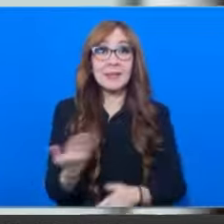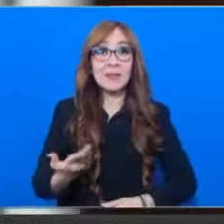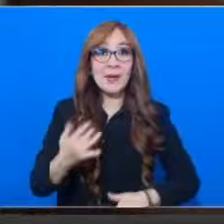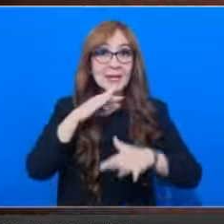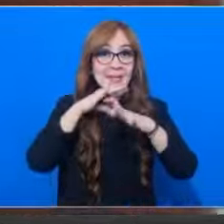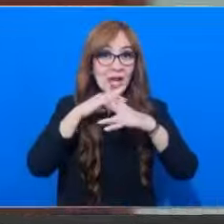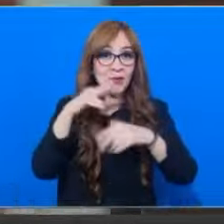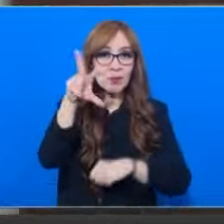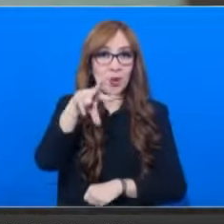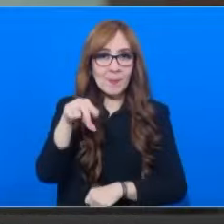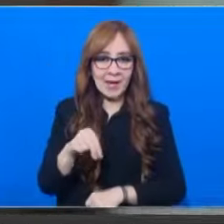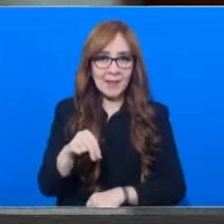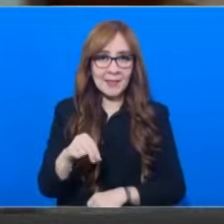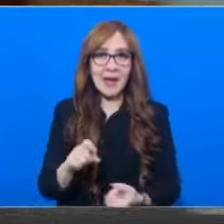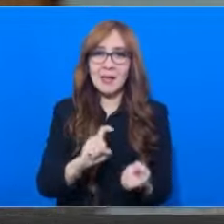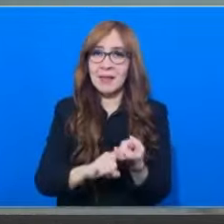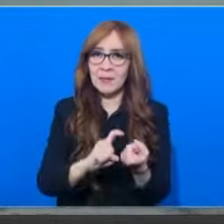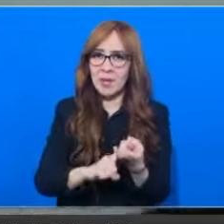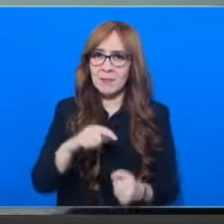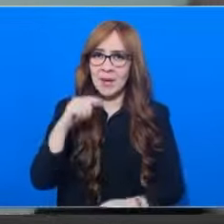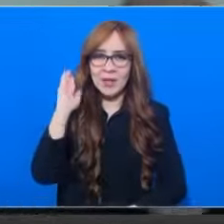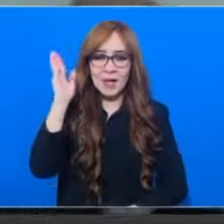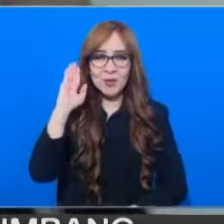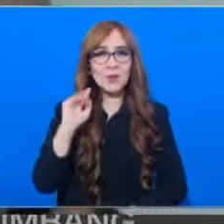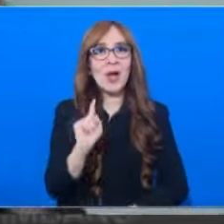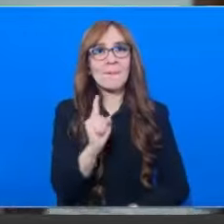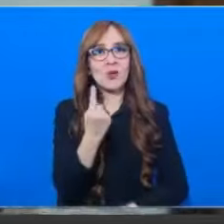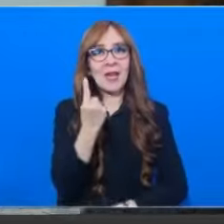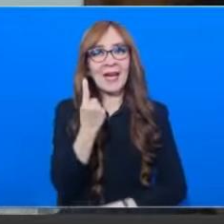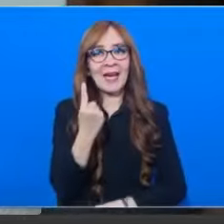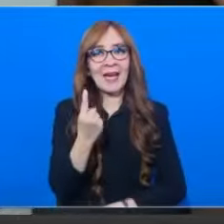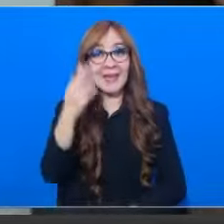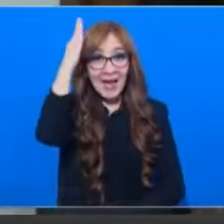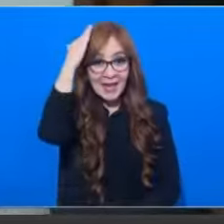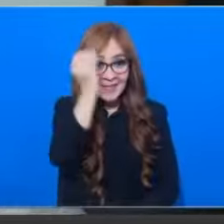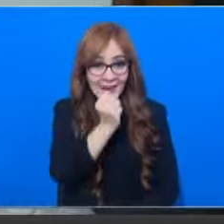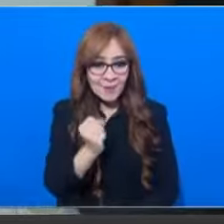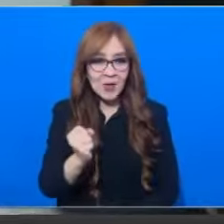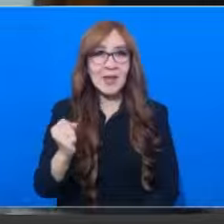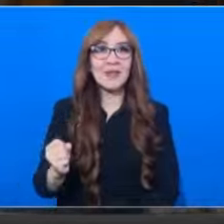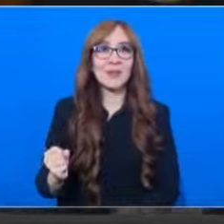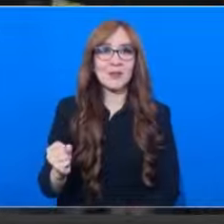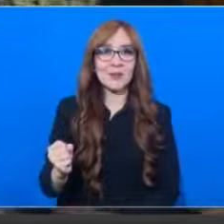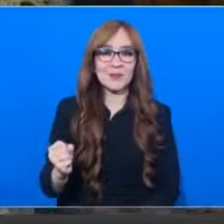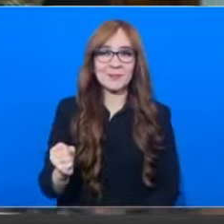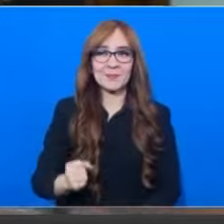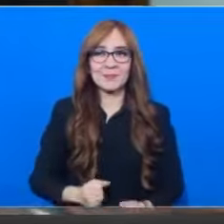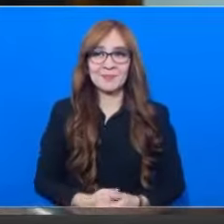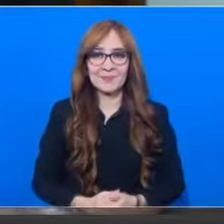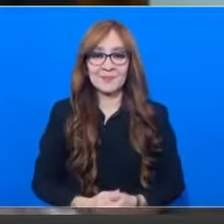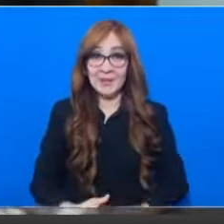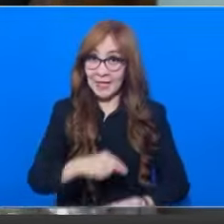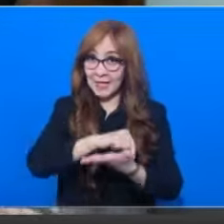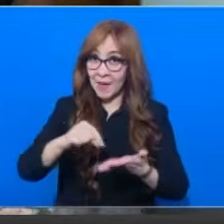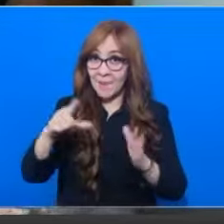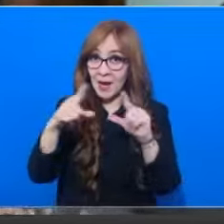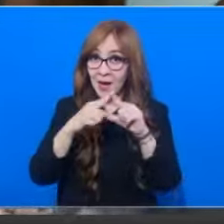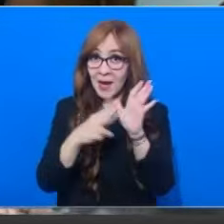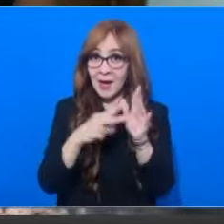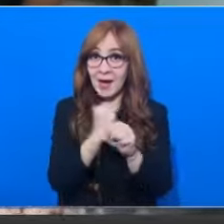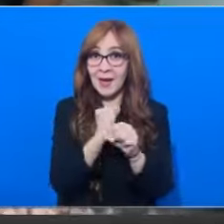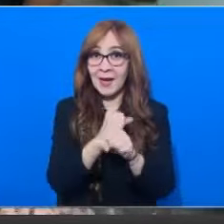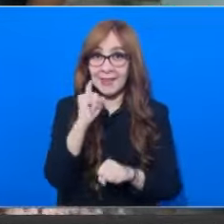sudah ada beberapa teman-teman yang sudah mulai membuat sate ini. Assalamualaikum! Assalamualaikum. Teh Anggi ya, betul ya? Teh, saya datang jauh-jauh